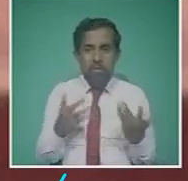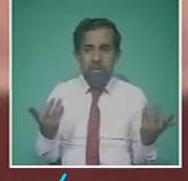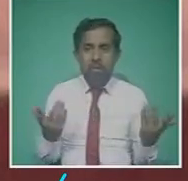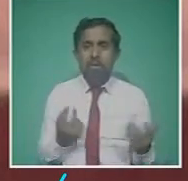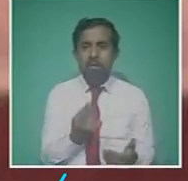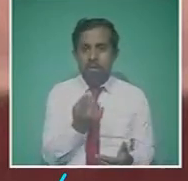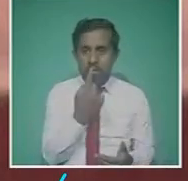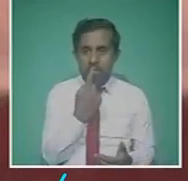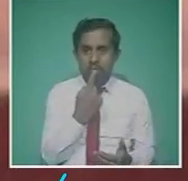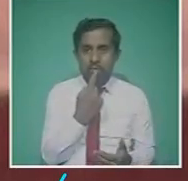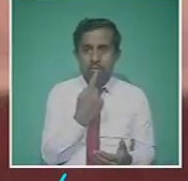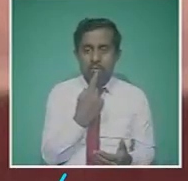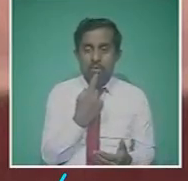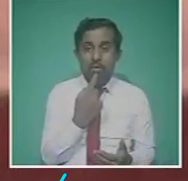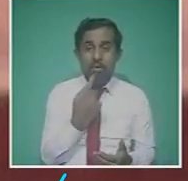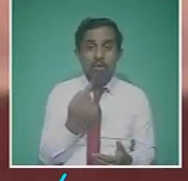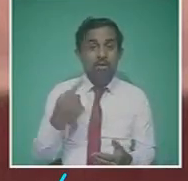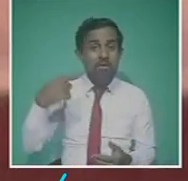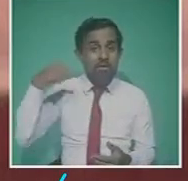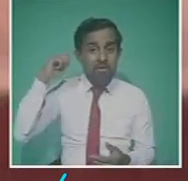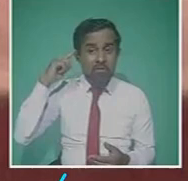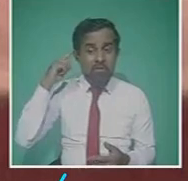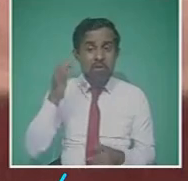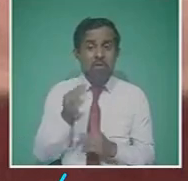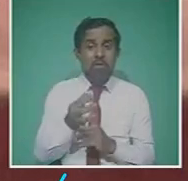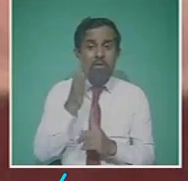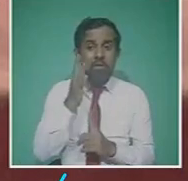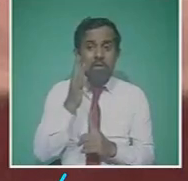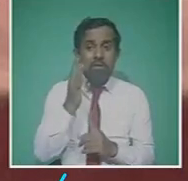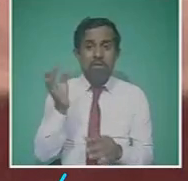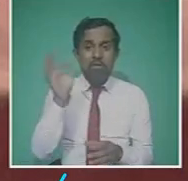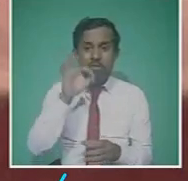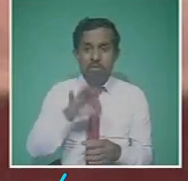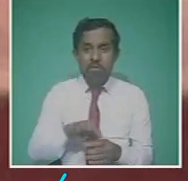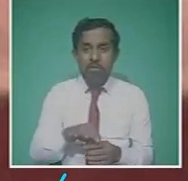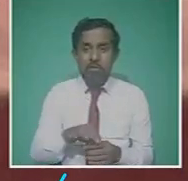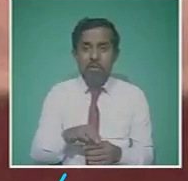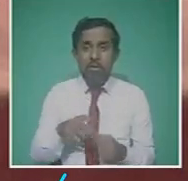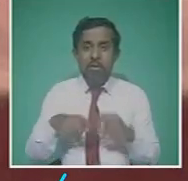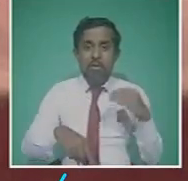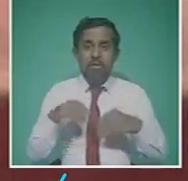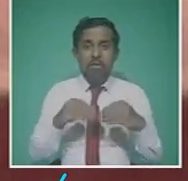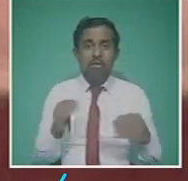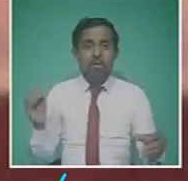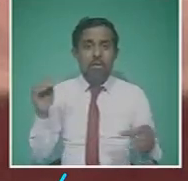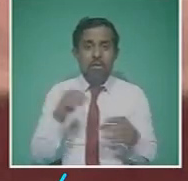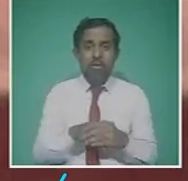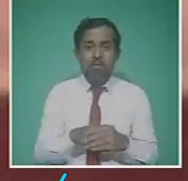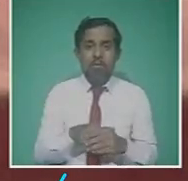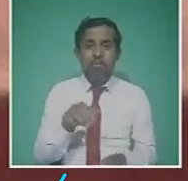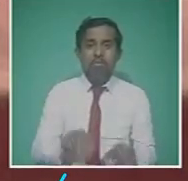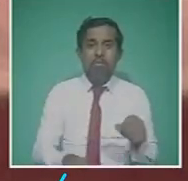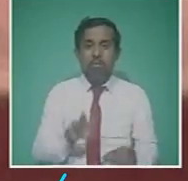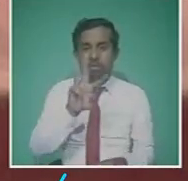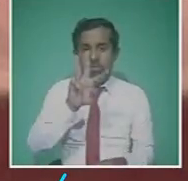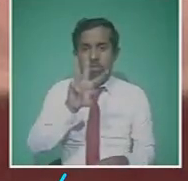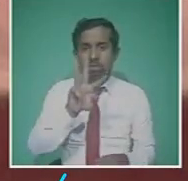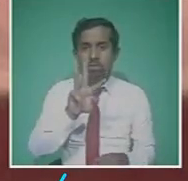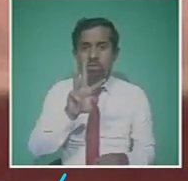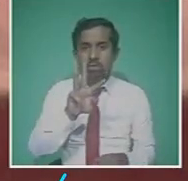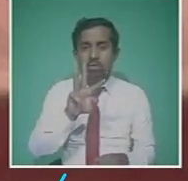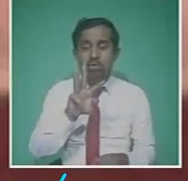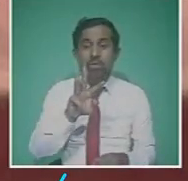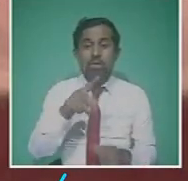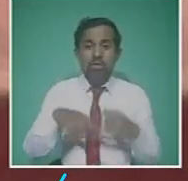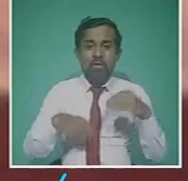එහෙම තිබිච්ච නැති අය එදා මේ ජනාධිපතිතුමා පත් කරගද්දි ඡන්දෙට ඉදිරිපත් වුණා 3 දෙනයි 3 දෙනෙක්